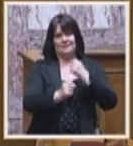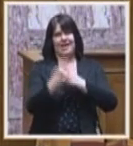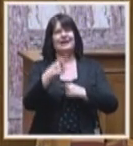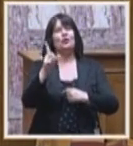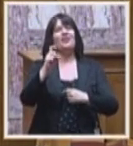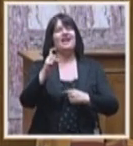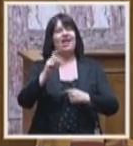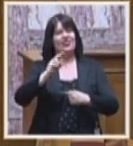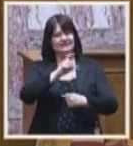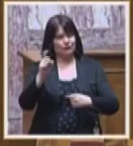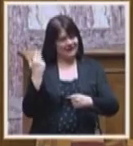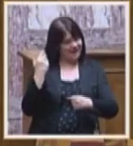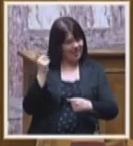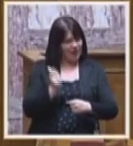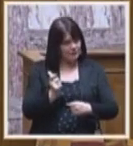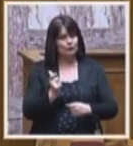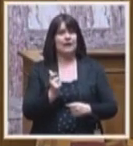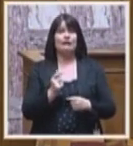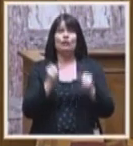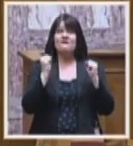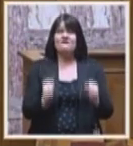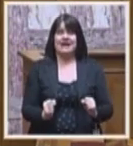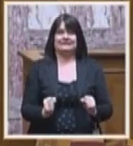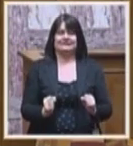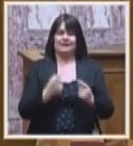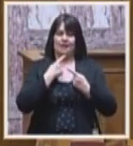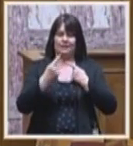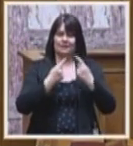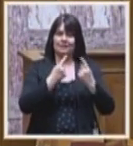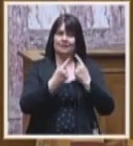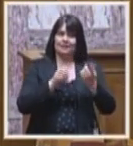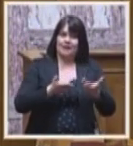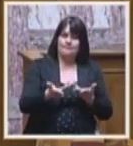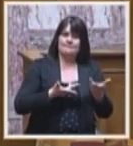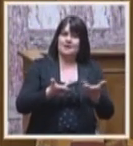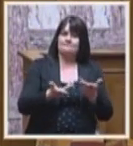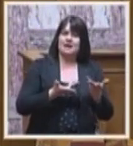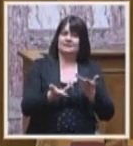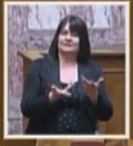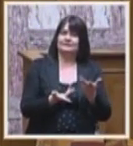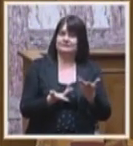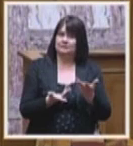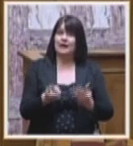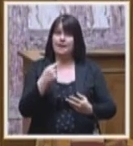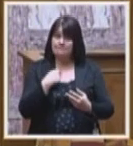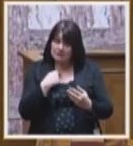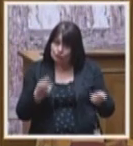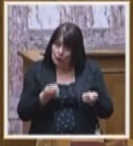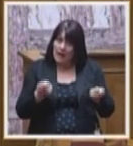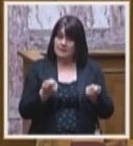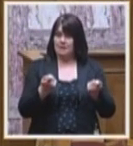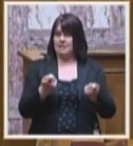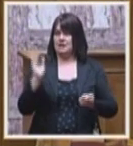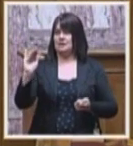ευρώ. Ήταν βασική διαπραγμάτευση, βασική επαναδιαπραγμάτευση, αν θέλετε, τον όρο αυτό. Εμείς την κάναμε,